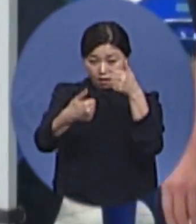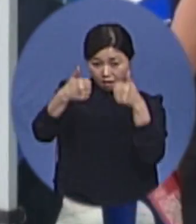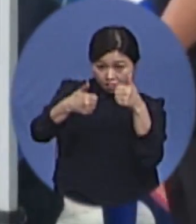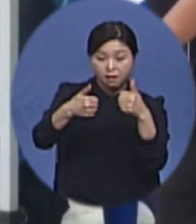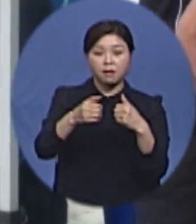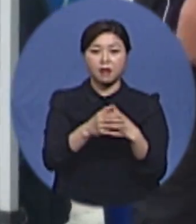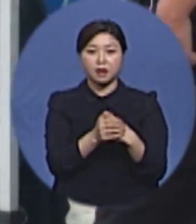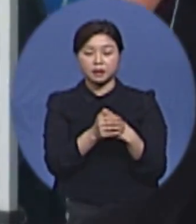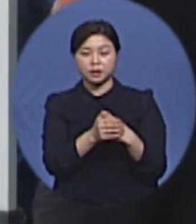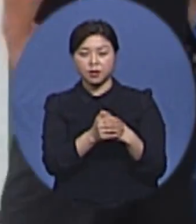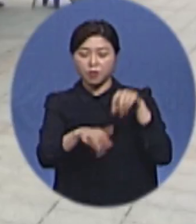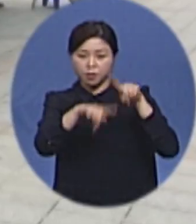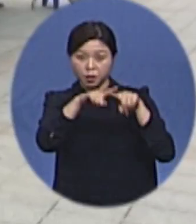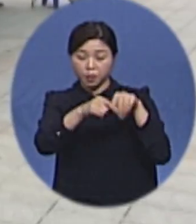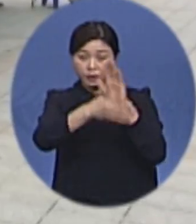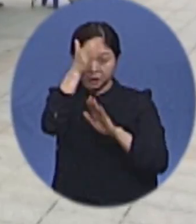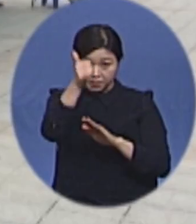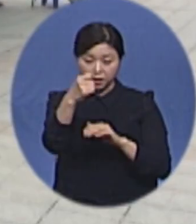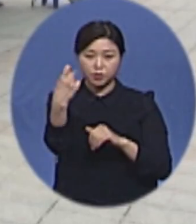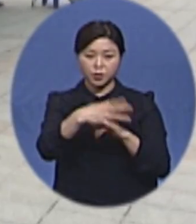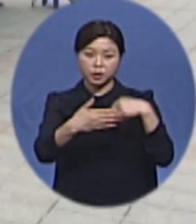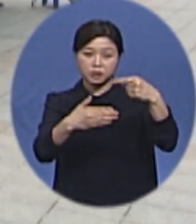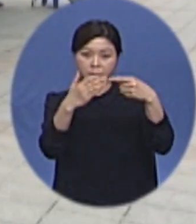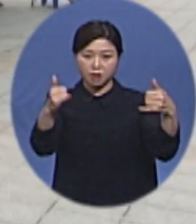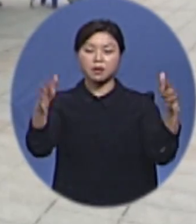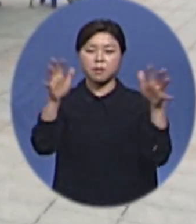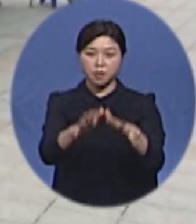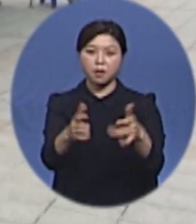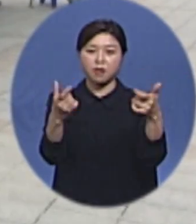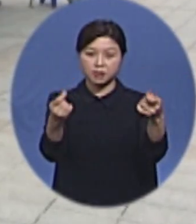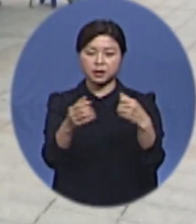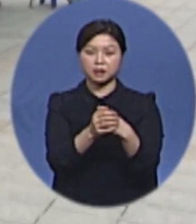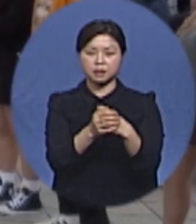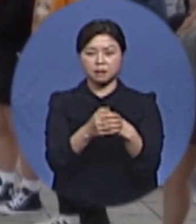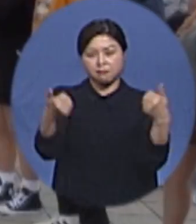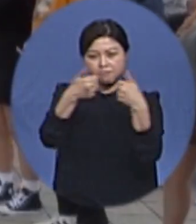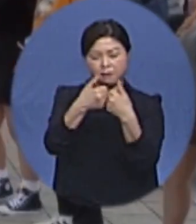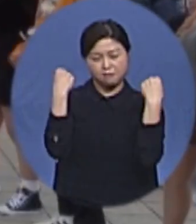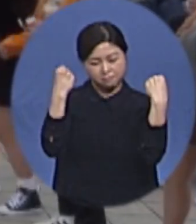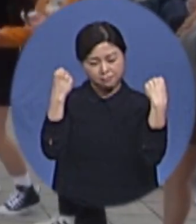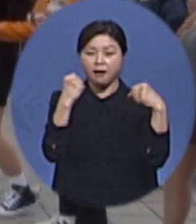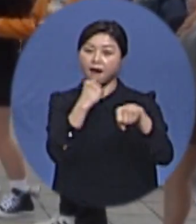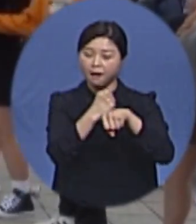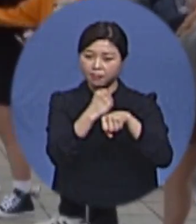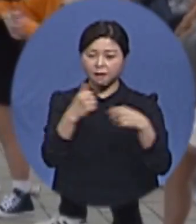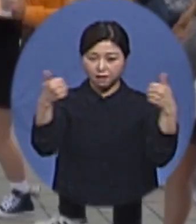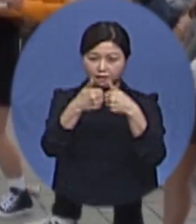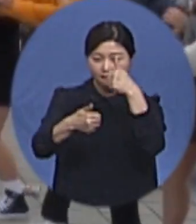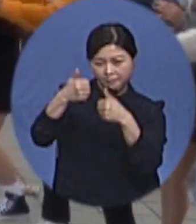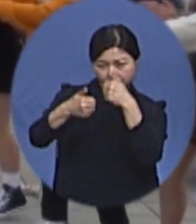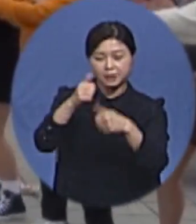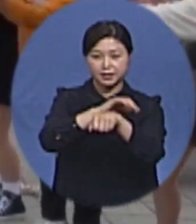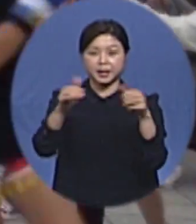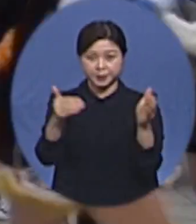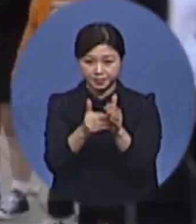박홍률 목포시장을 비롯 약 천여 명의 관중이 운집해 열띤 응원전을 펼치며 경기를 즐겼습니다.